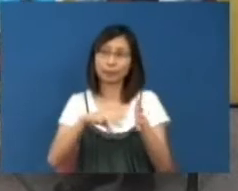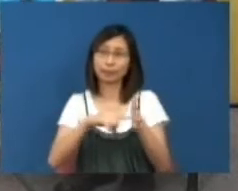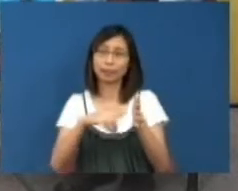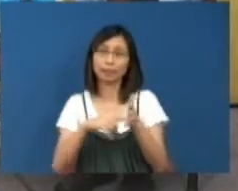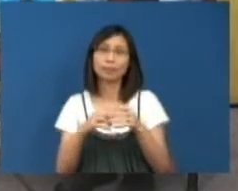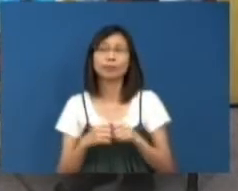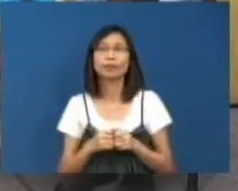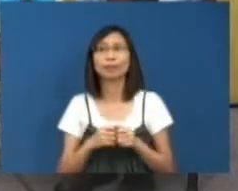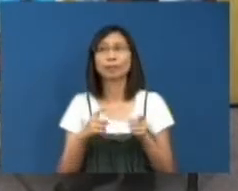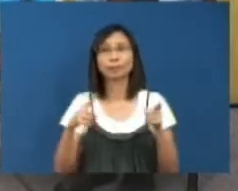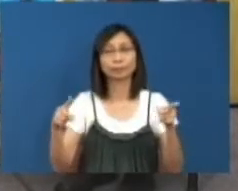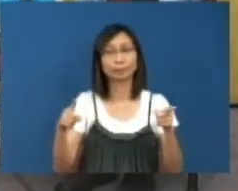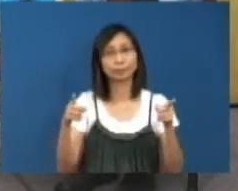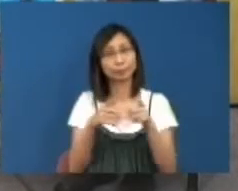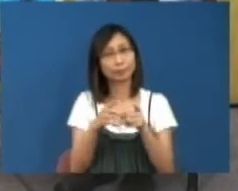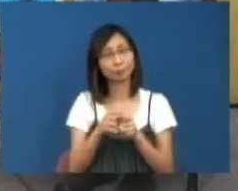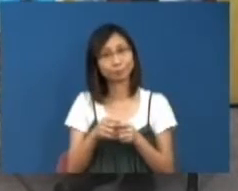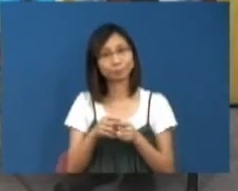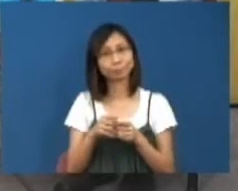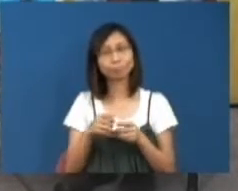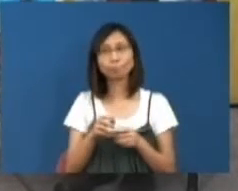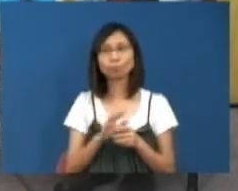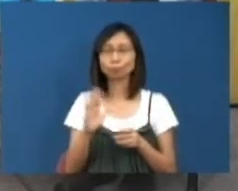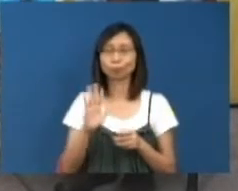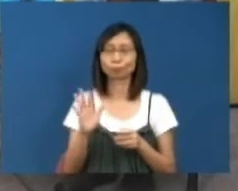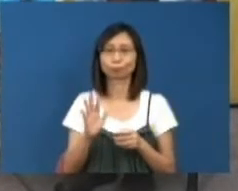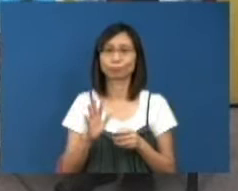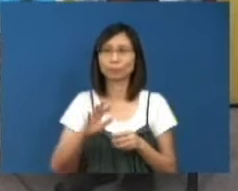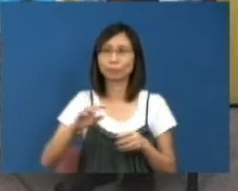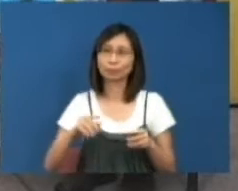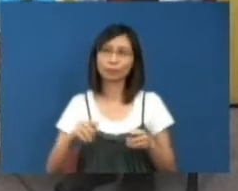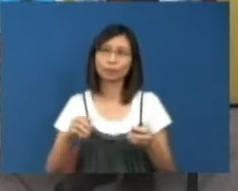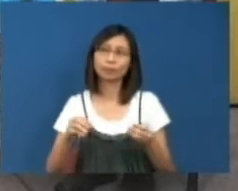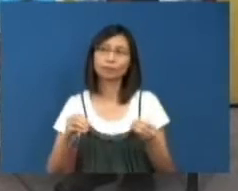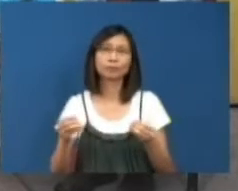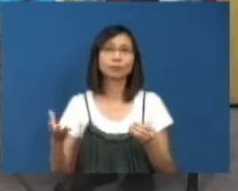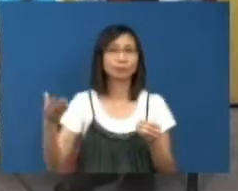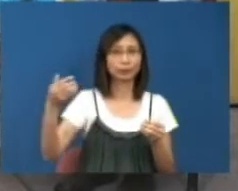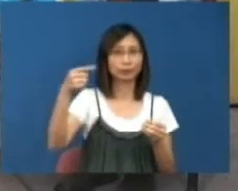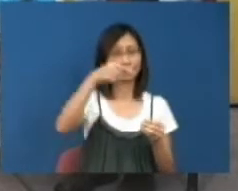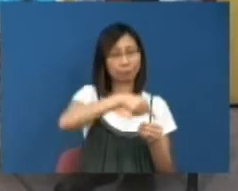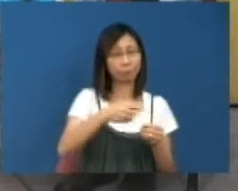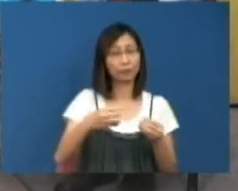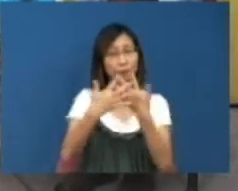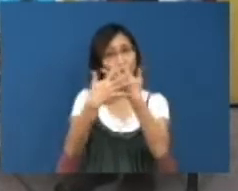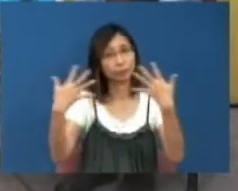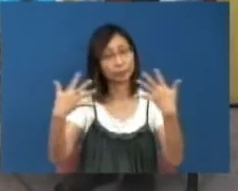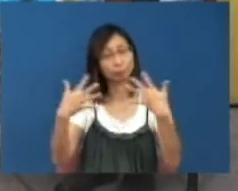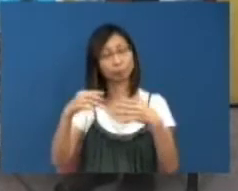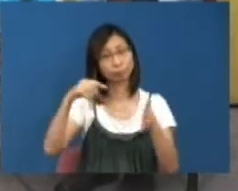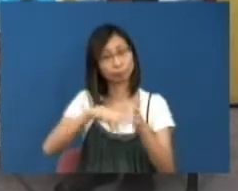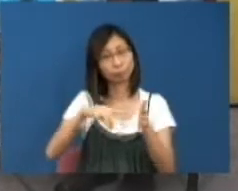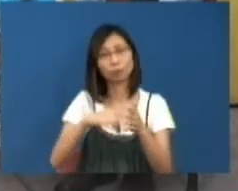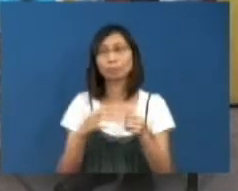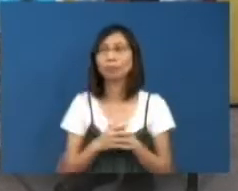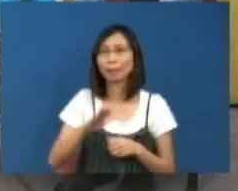工作，咁就唔需要將佢咧就經過入翻去個電網嗰度。 一點我哋依家遲啲再用，